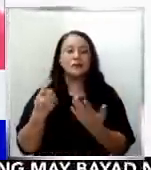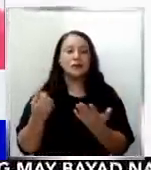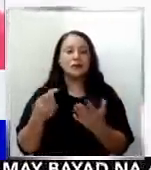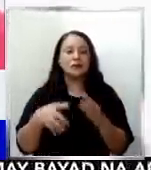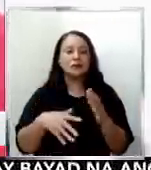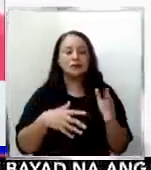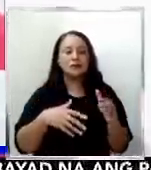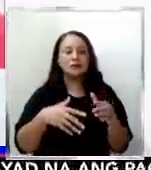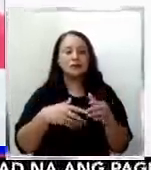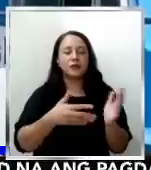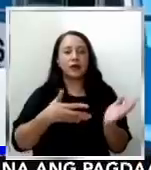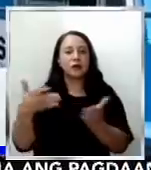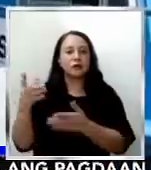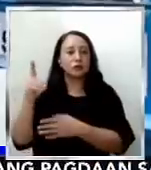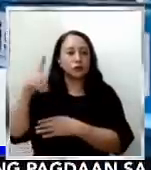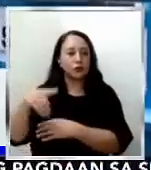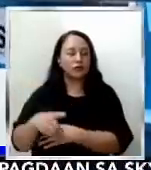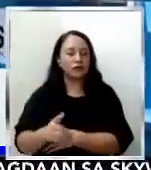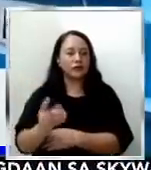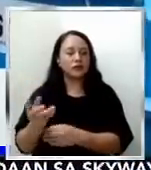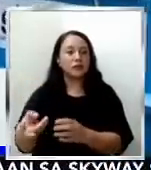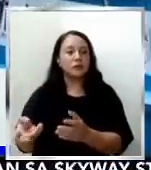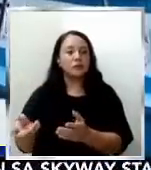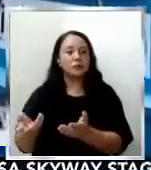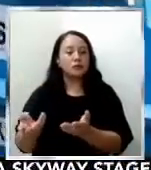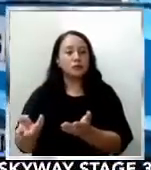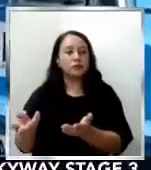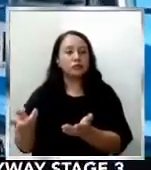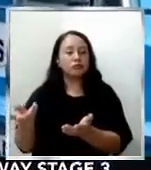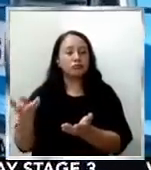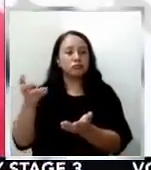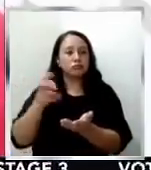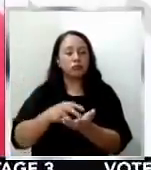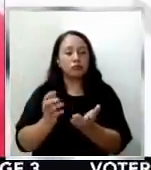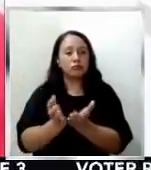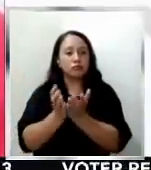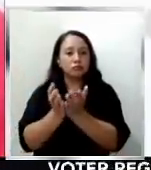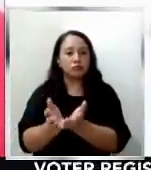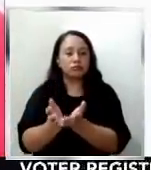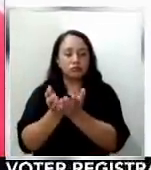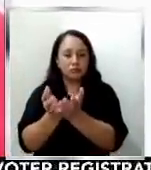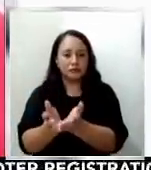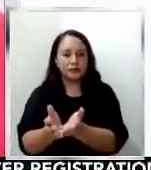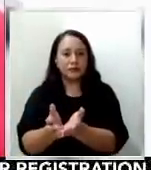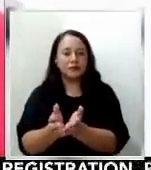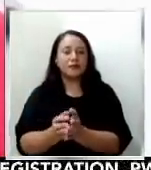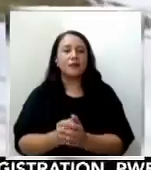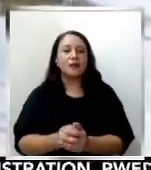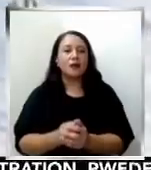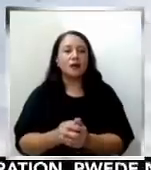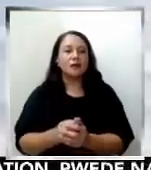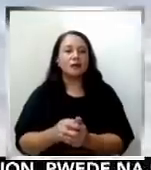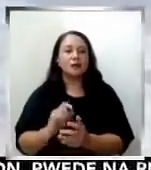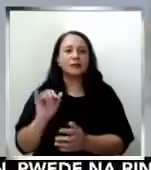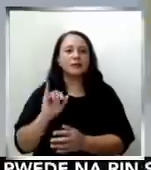yung dolphin, no, sinasakay ng pump boat palabas ng BFAR. So, parang nagbababay po lahat.